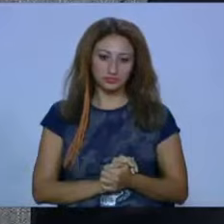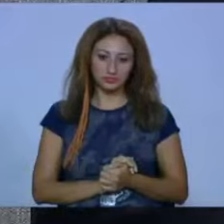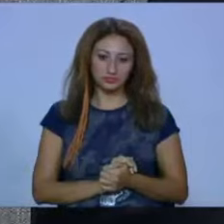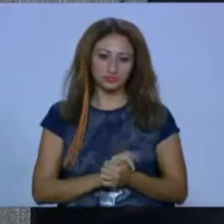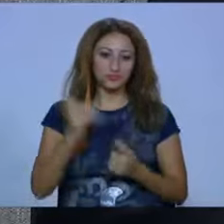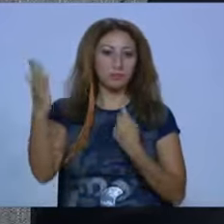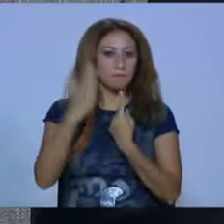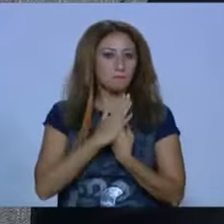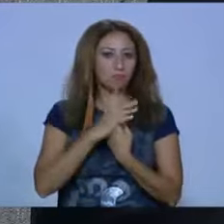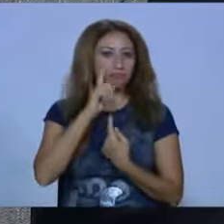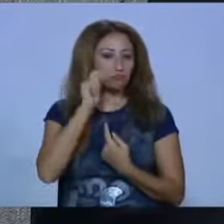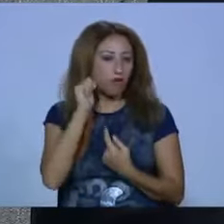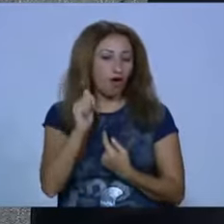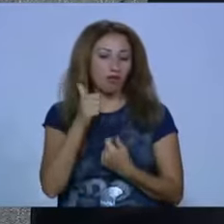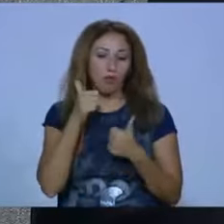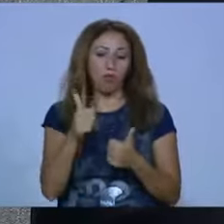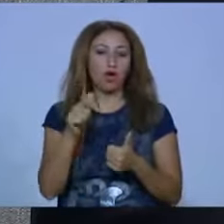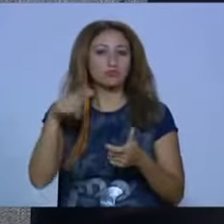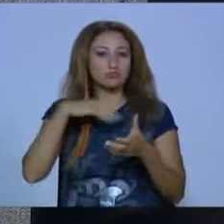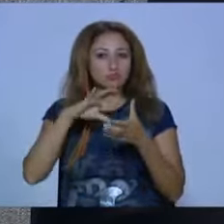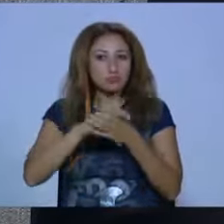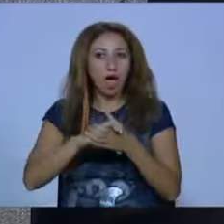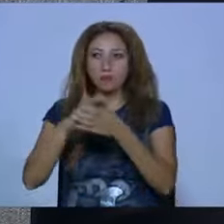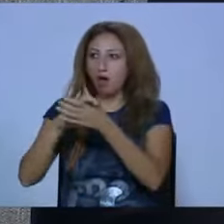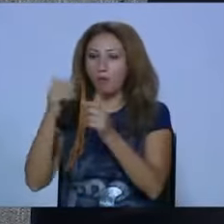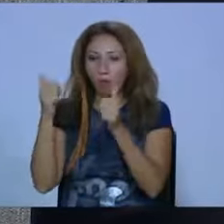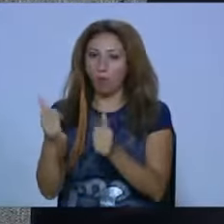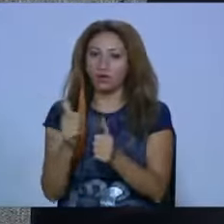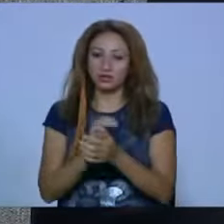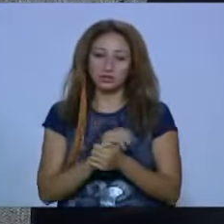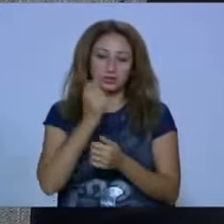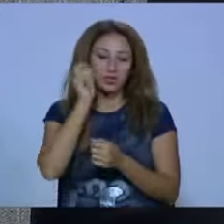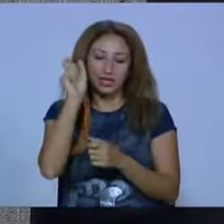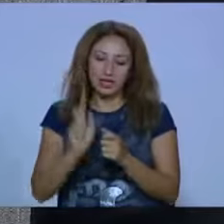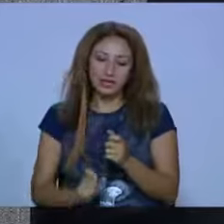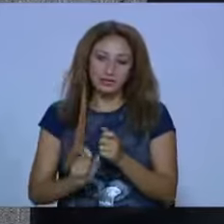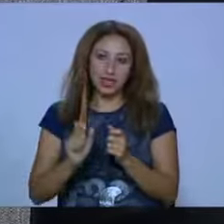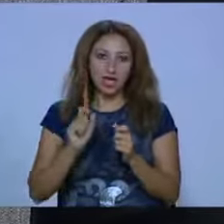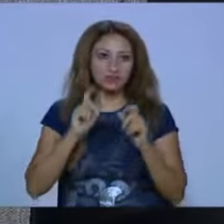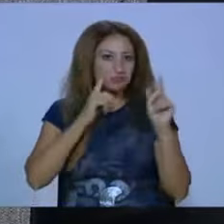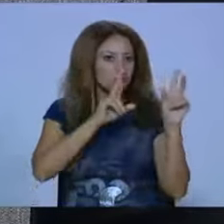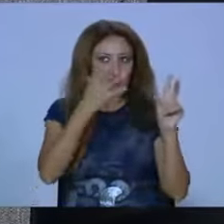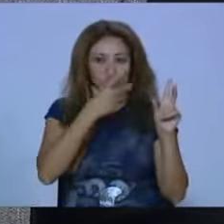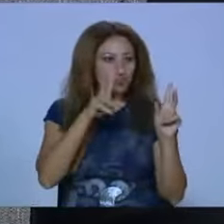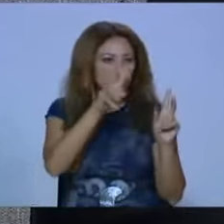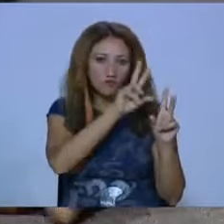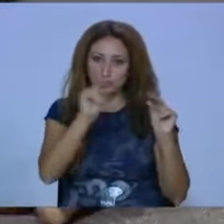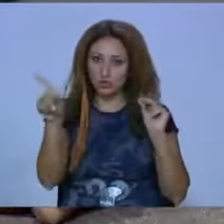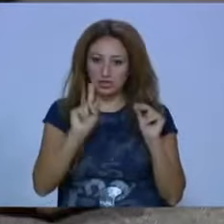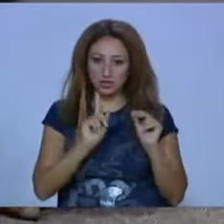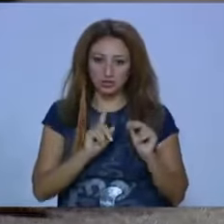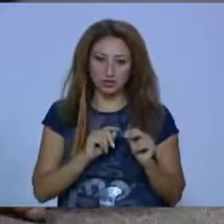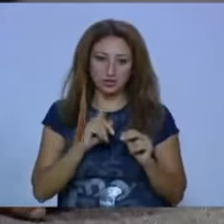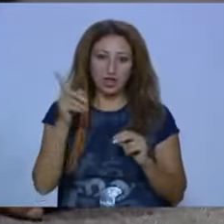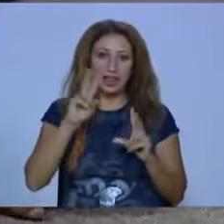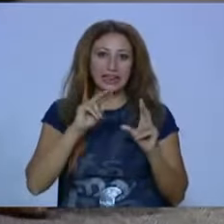سند وكان طبعًا جدع جدا وصاحب صاحبه طبعا، وكان انسان ما شفت ازايه. علاء ولي الدين كان